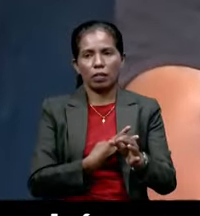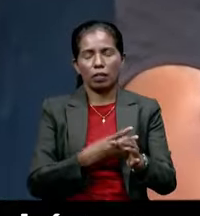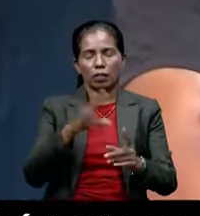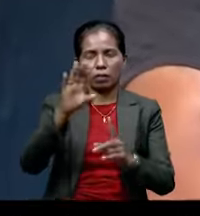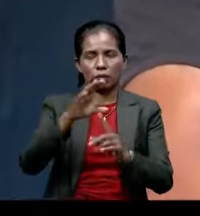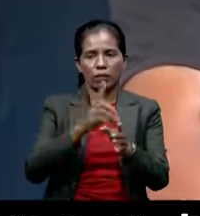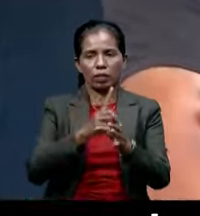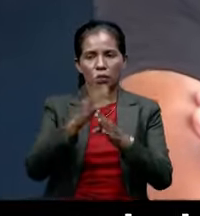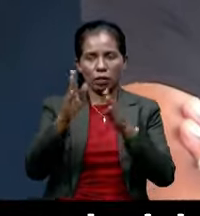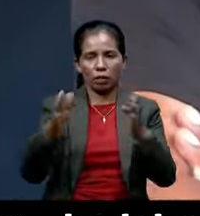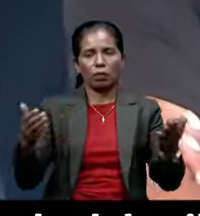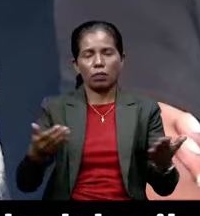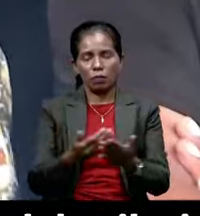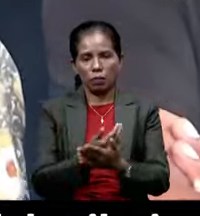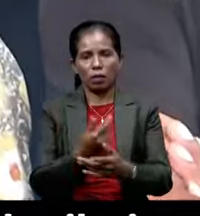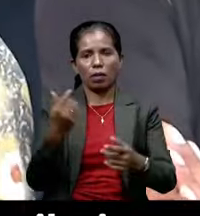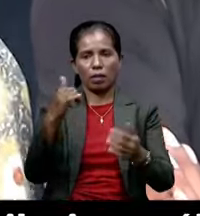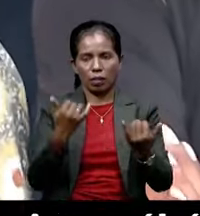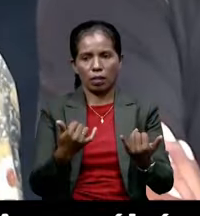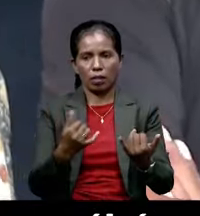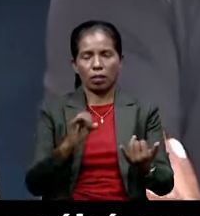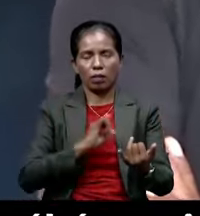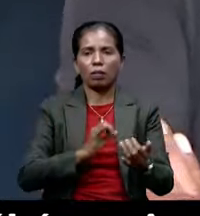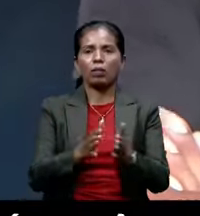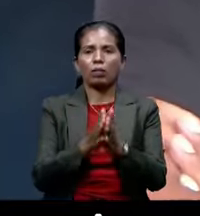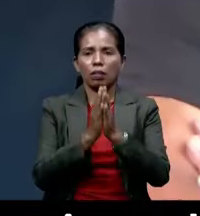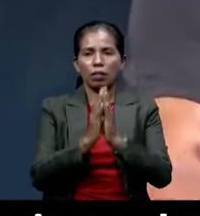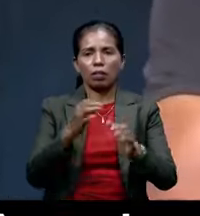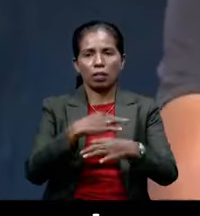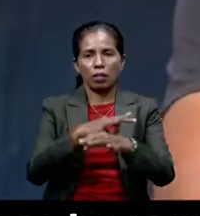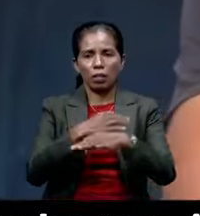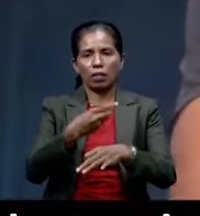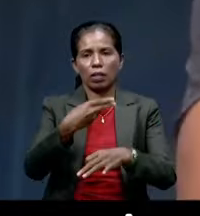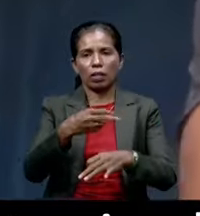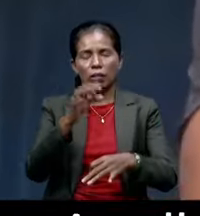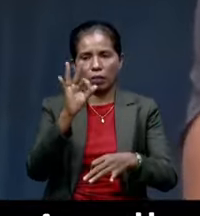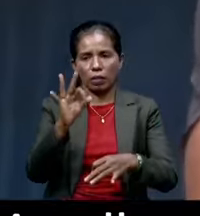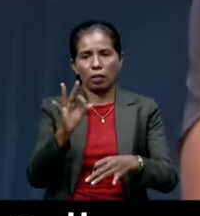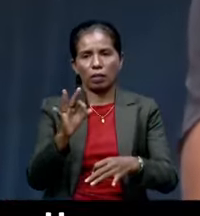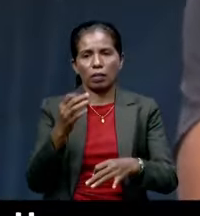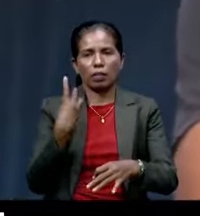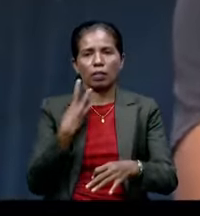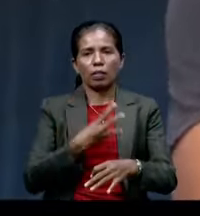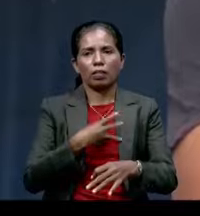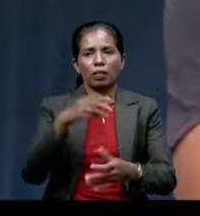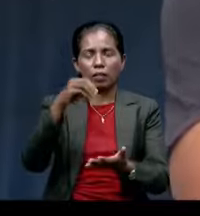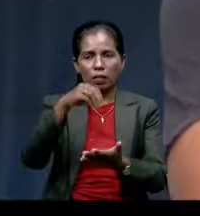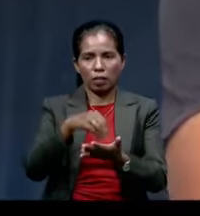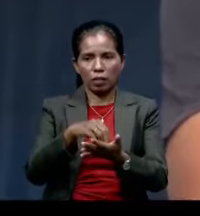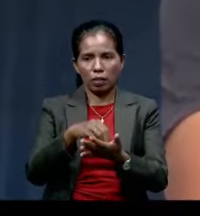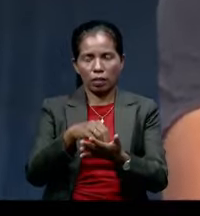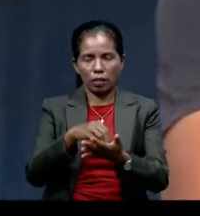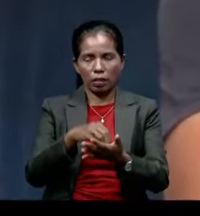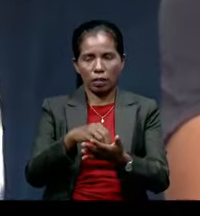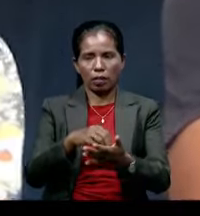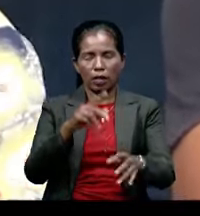direktur fun fadiona. Awak kara kumbusu bele hadi haris fatin. Oh ita montak nina renebe mak